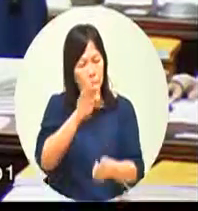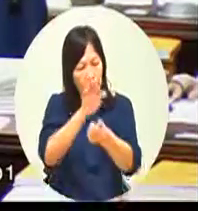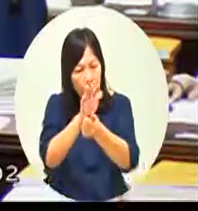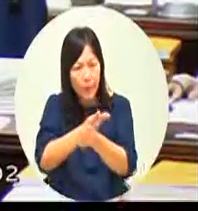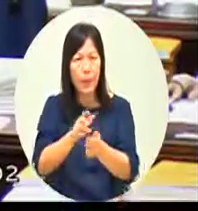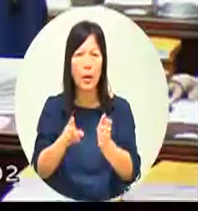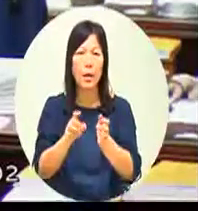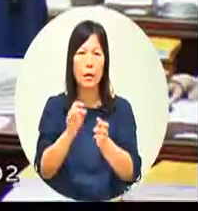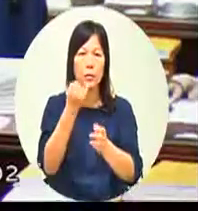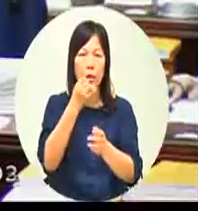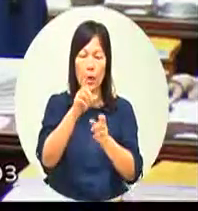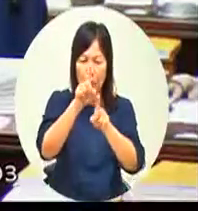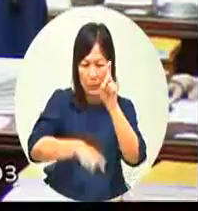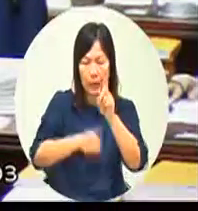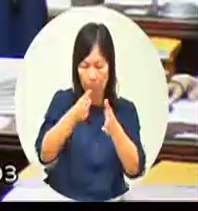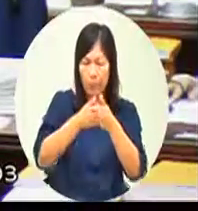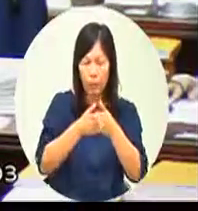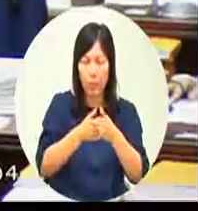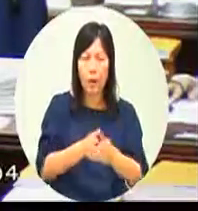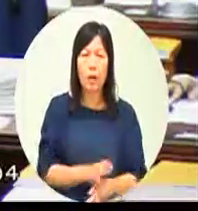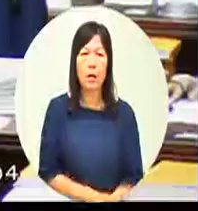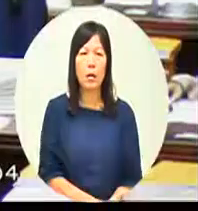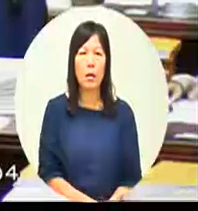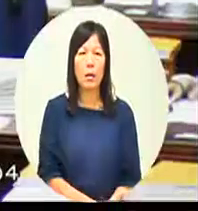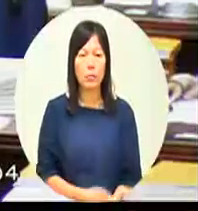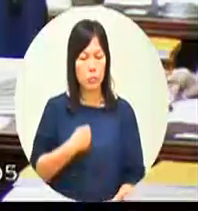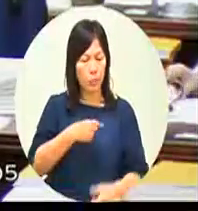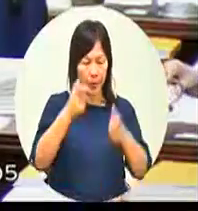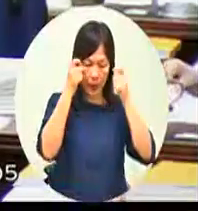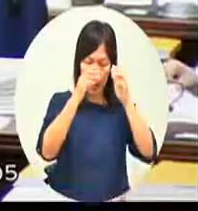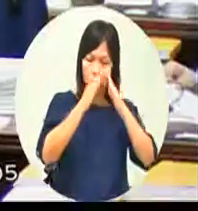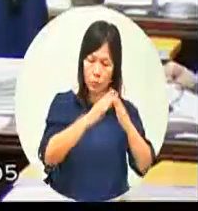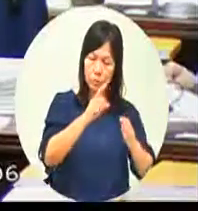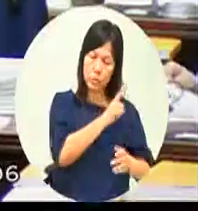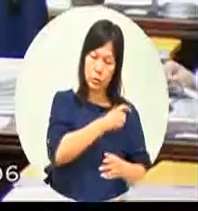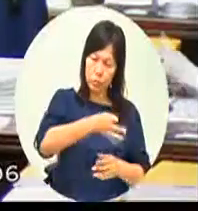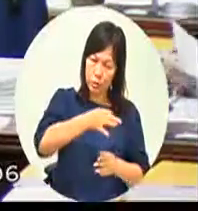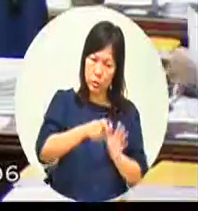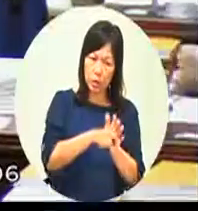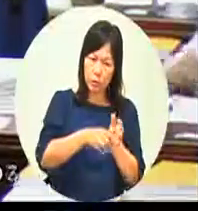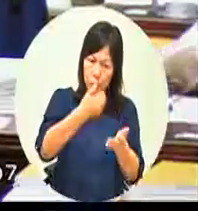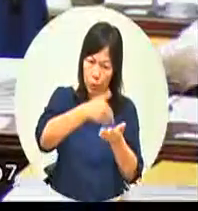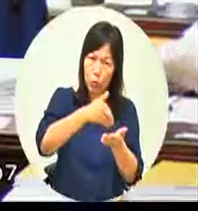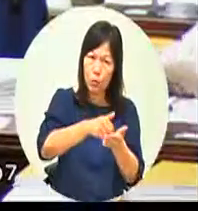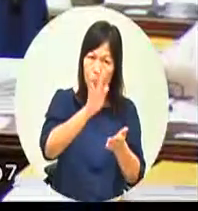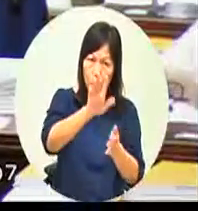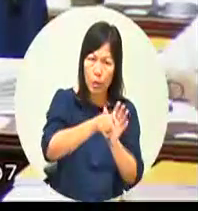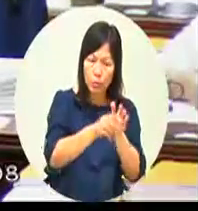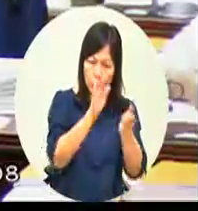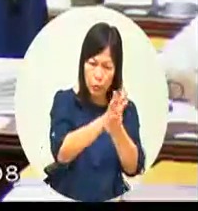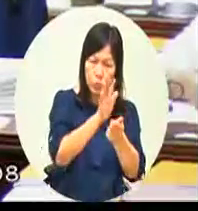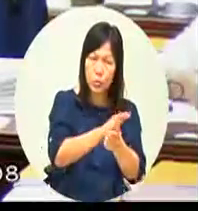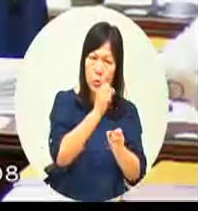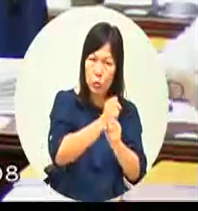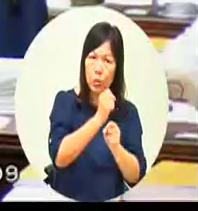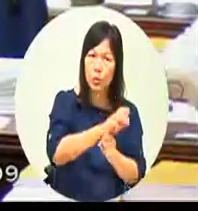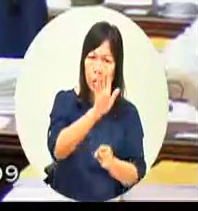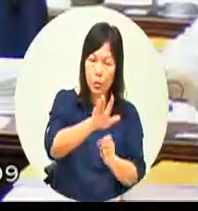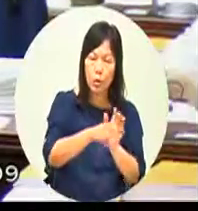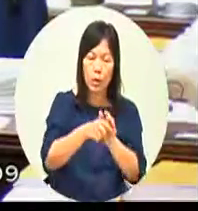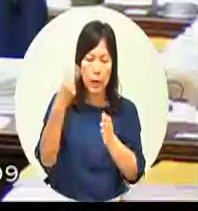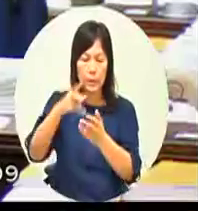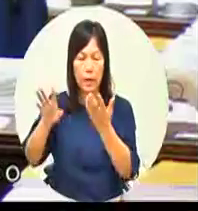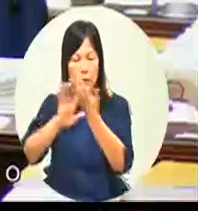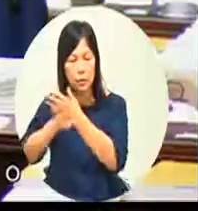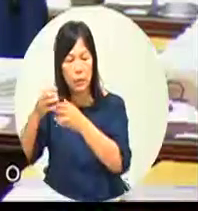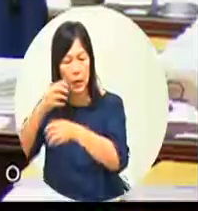也要有差别啊。这里是我们自己高雄市的预算去编列、去处理的，就是说外县市的时候是